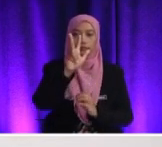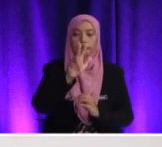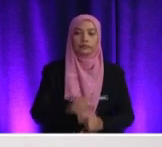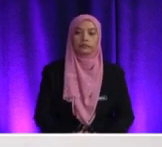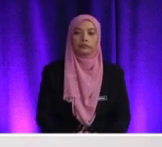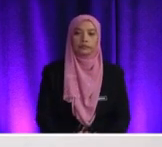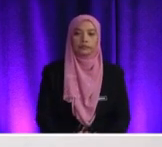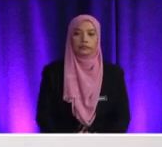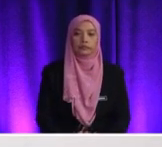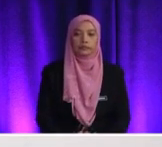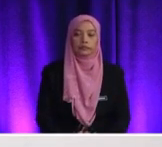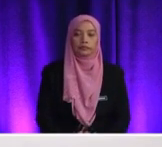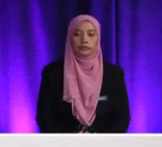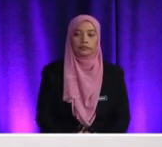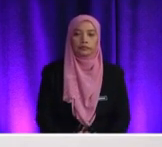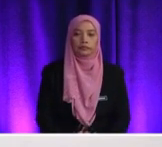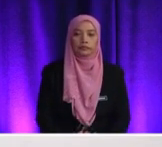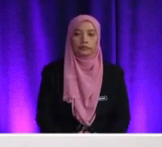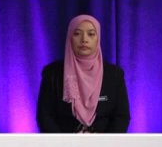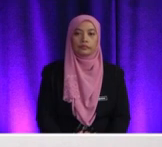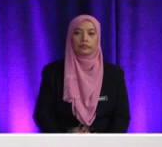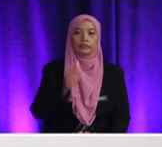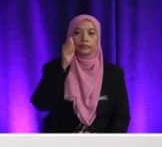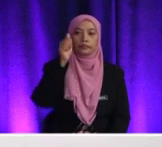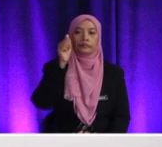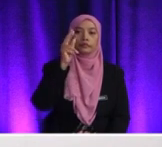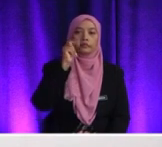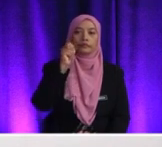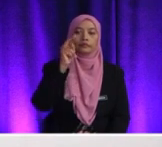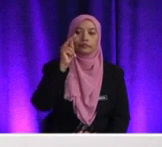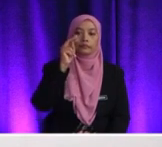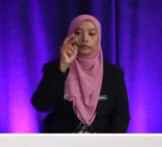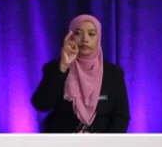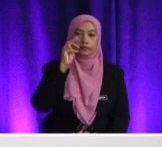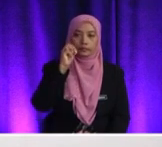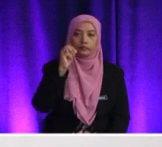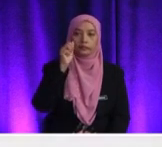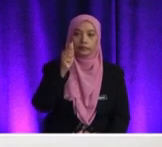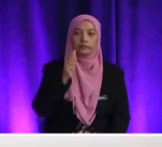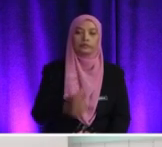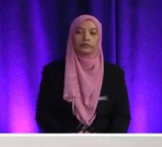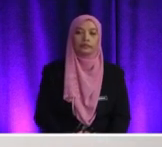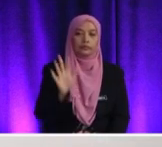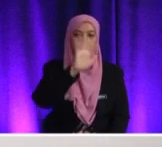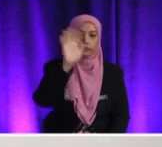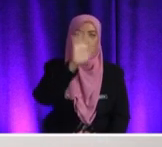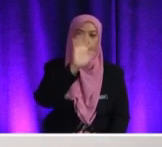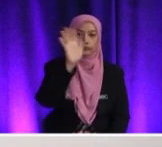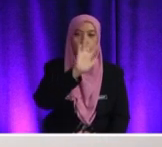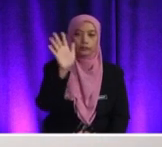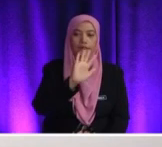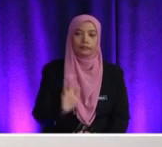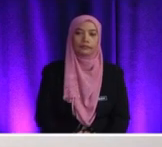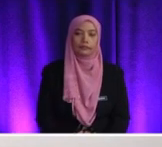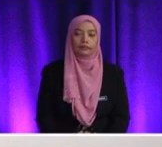gila nih Itu and Nano annafari syaa Allah dan